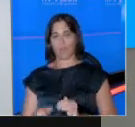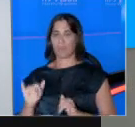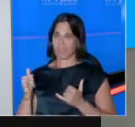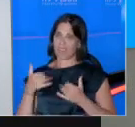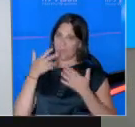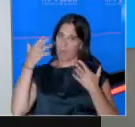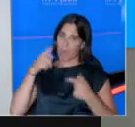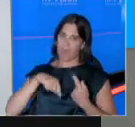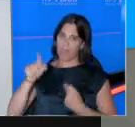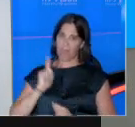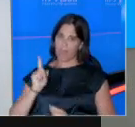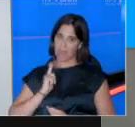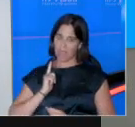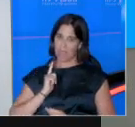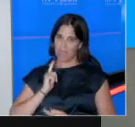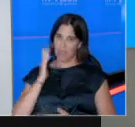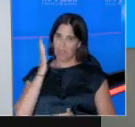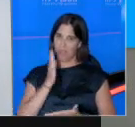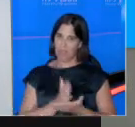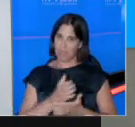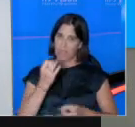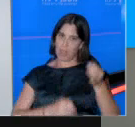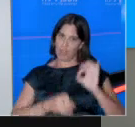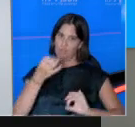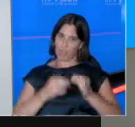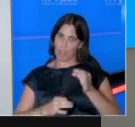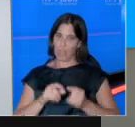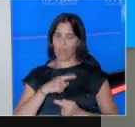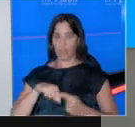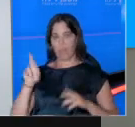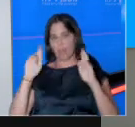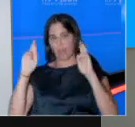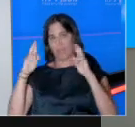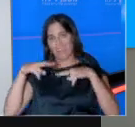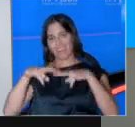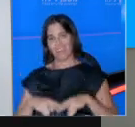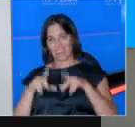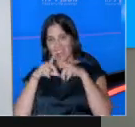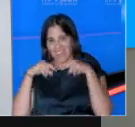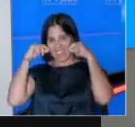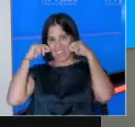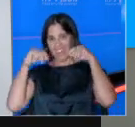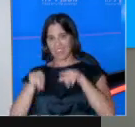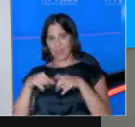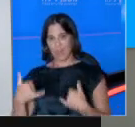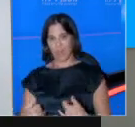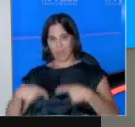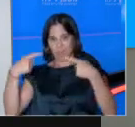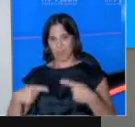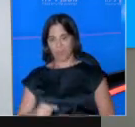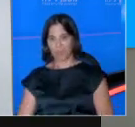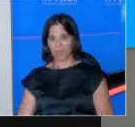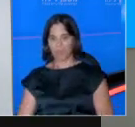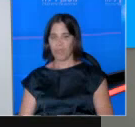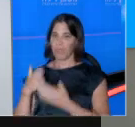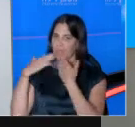נחכה לפסיקת השופטת, ואני מקווה שהיא תשאיר אותנו עם החיוך הזה שמלווה אותנו לאורך כל היום. תודה רבה